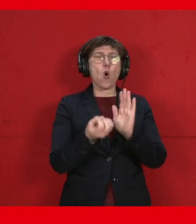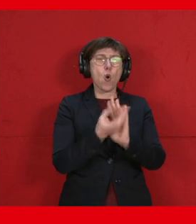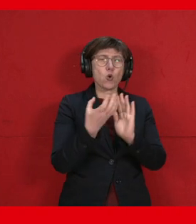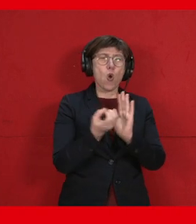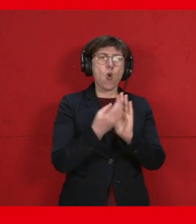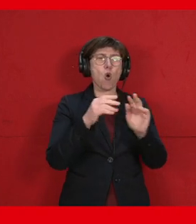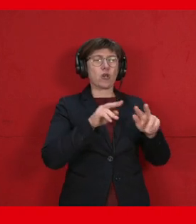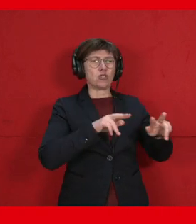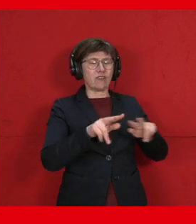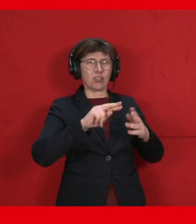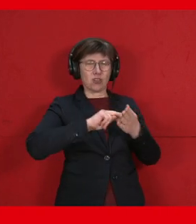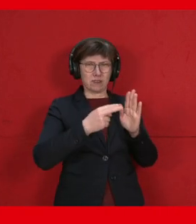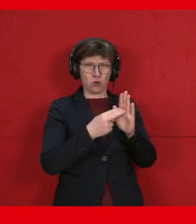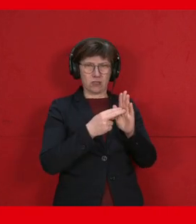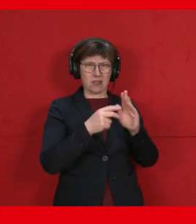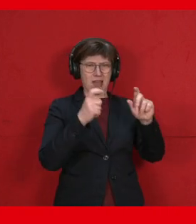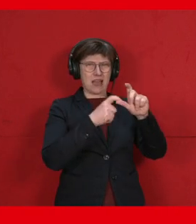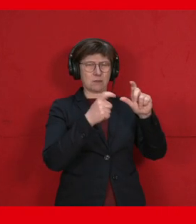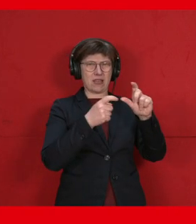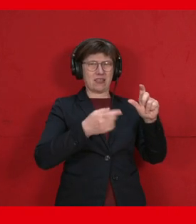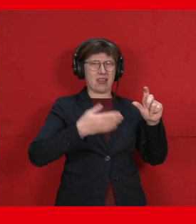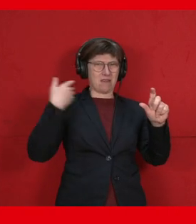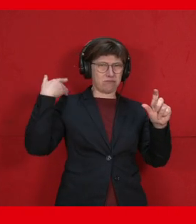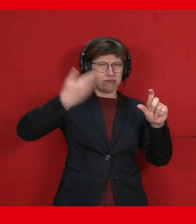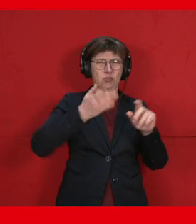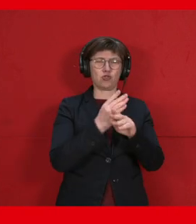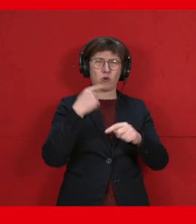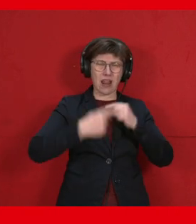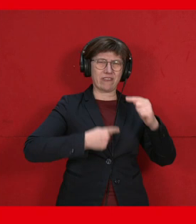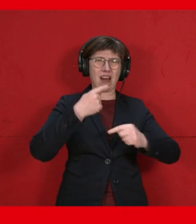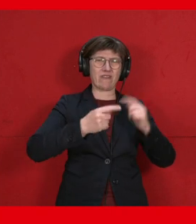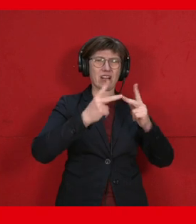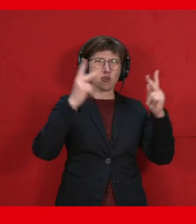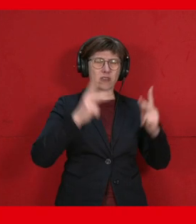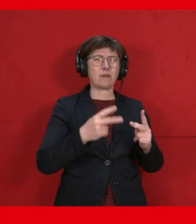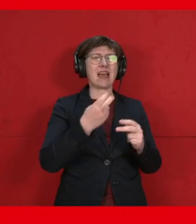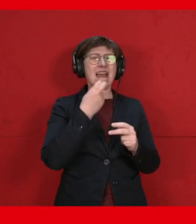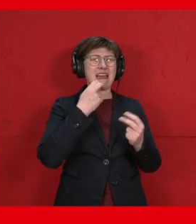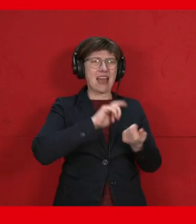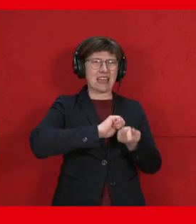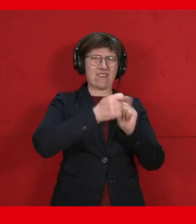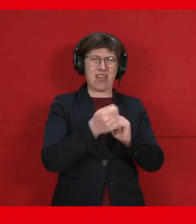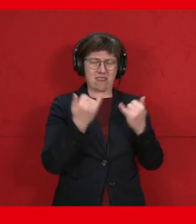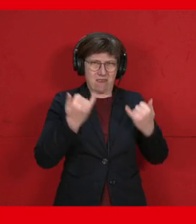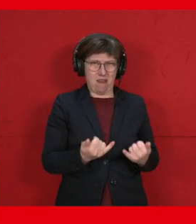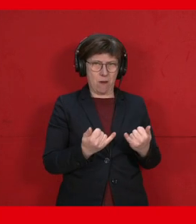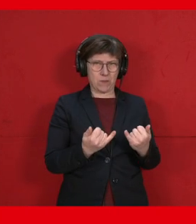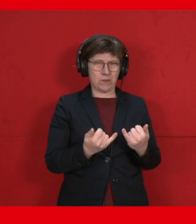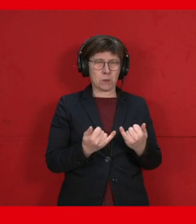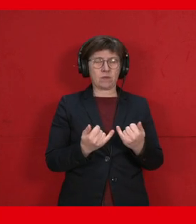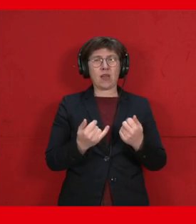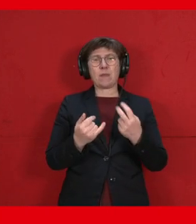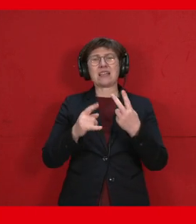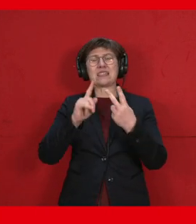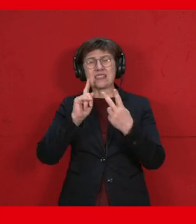ist das, was die SPD ja auch schon vor Jahren als Konzept entwickelt hat und auch angefangen hat, mit der Energiewende umzusetzen. Und ich glaube